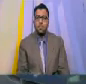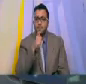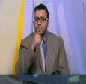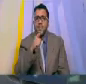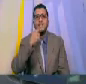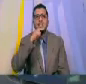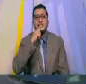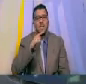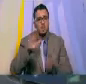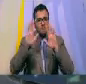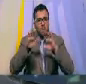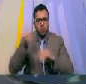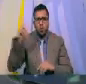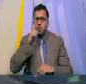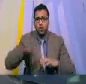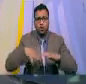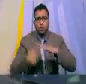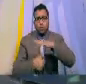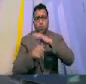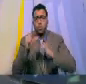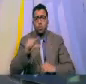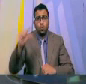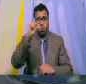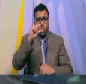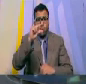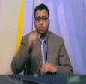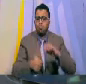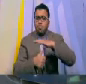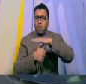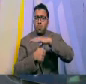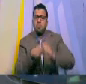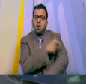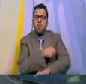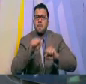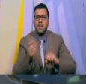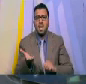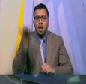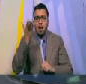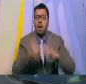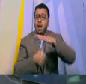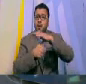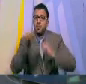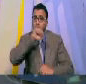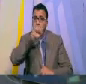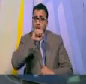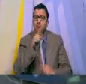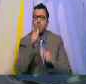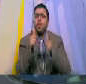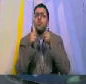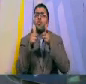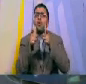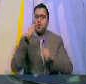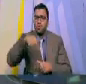ونبقى في الديد حيث قدم صاحب السمو الشيخ الدكتور سلطان بن محمد القاسمي عضو المجلس الاعلى حاكم الشارقه قبل ظهر